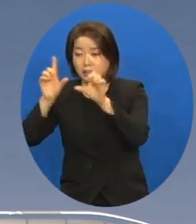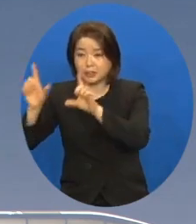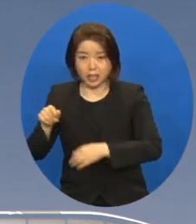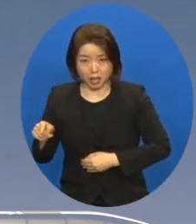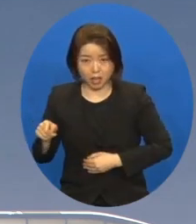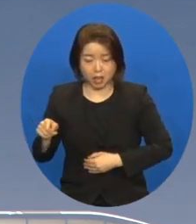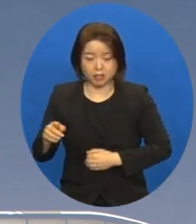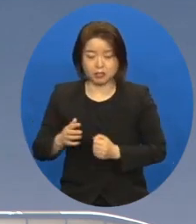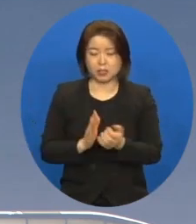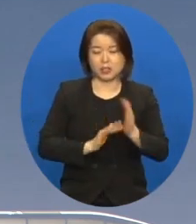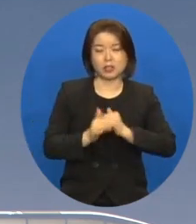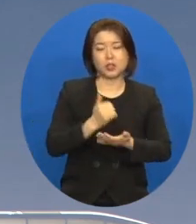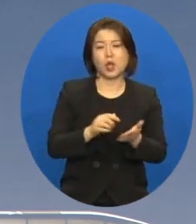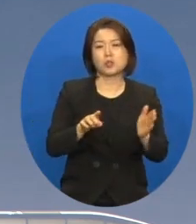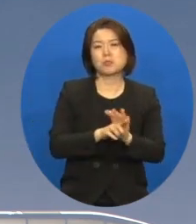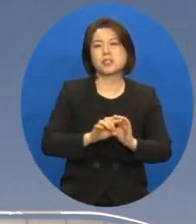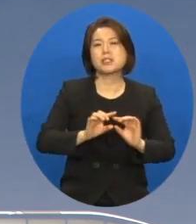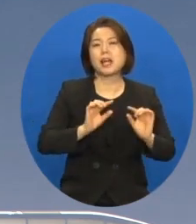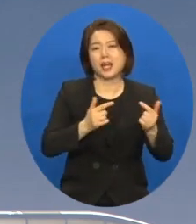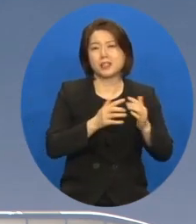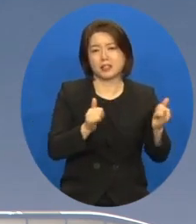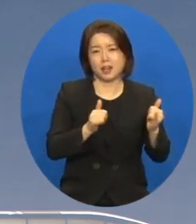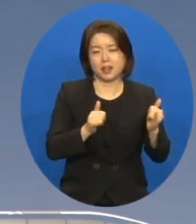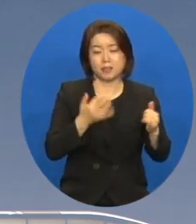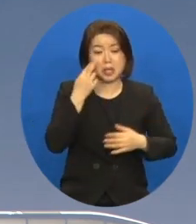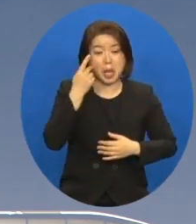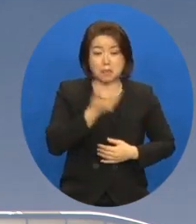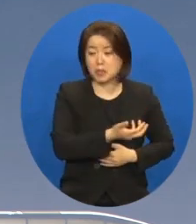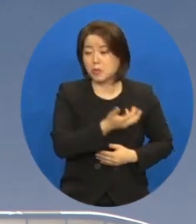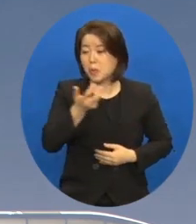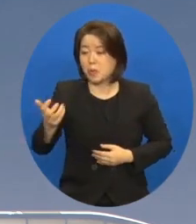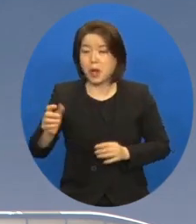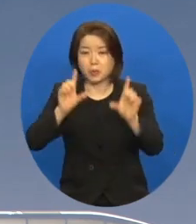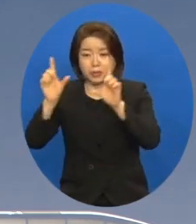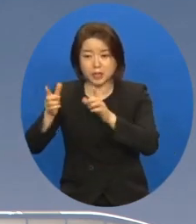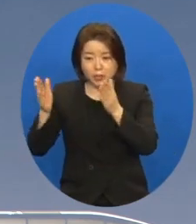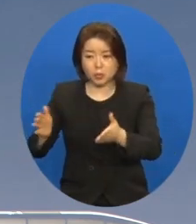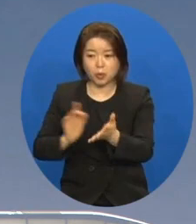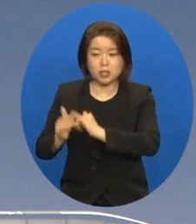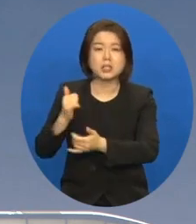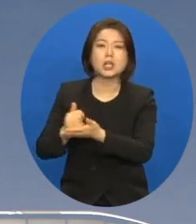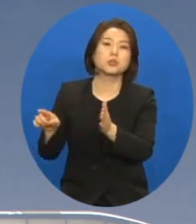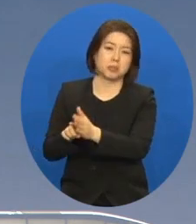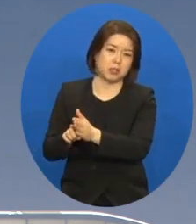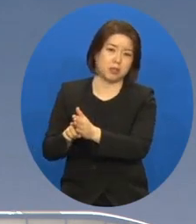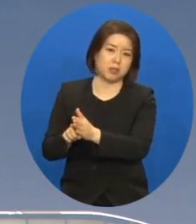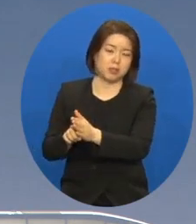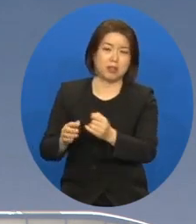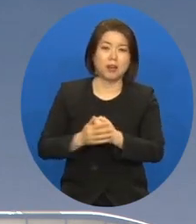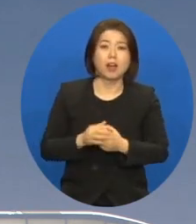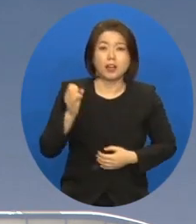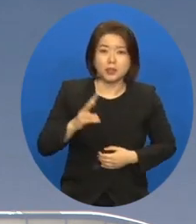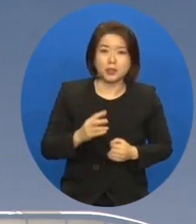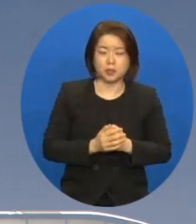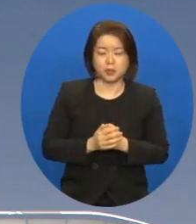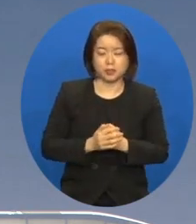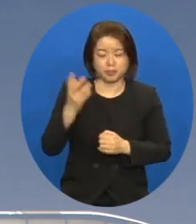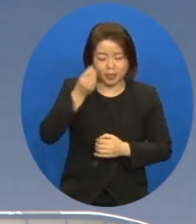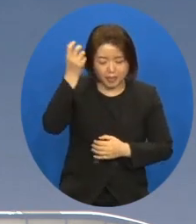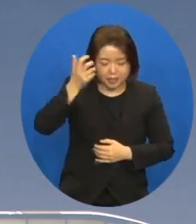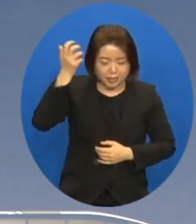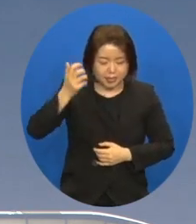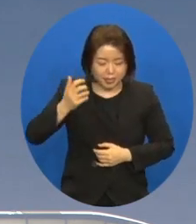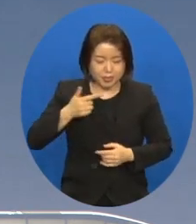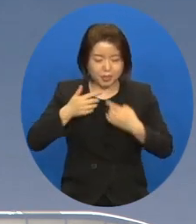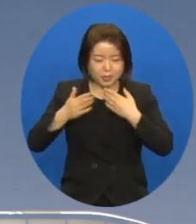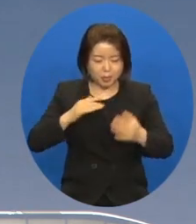분인데 미국 이민을 와서 사시는 동안 예수를 믿으셨어요. 그리고 참 성령의 체험을